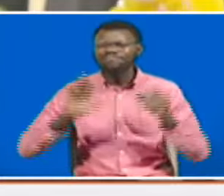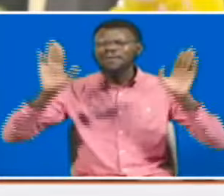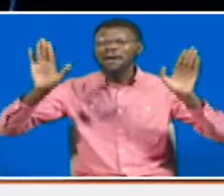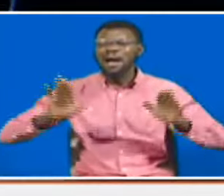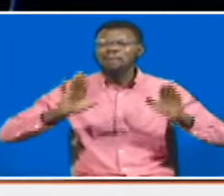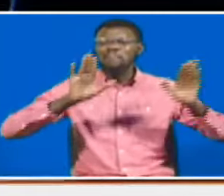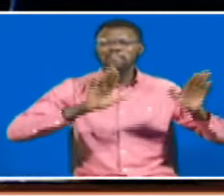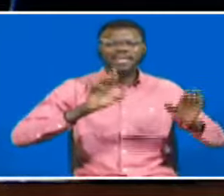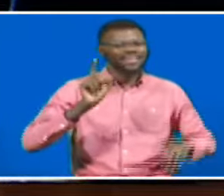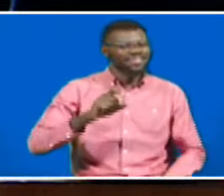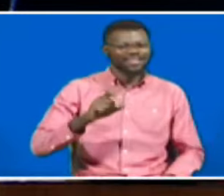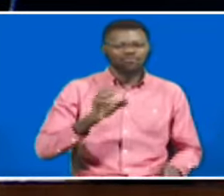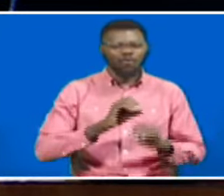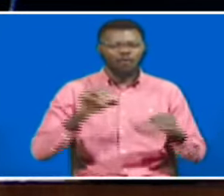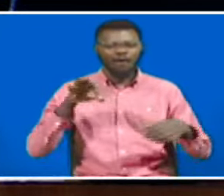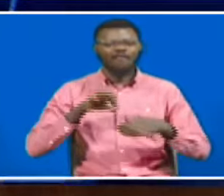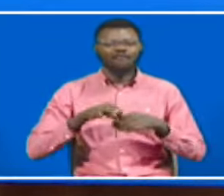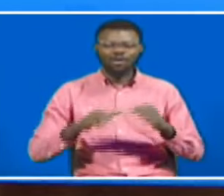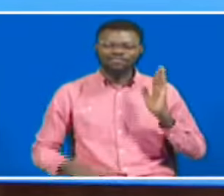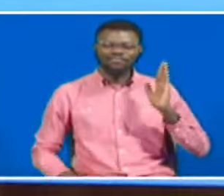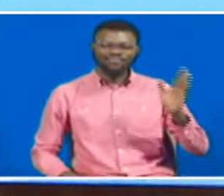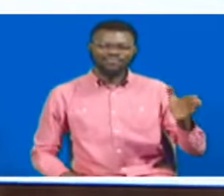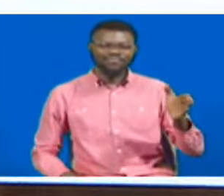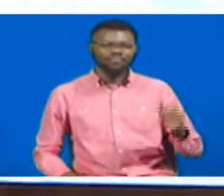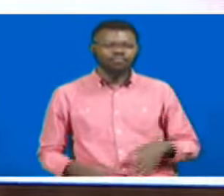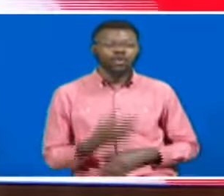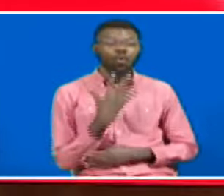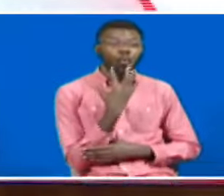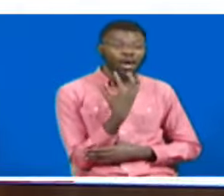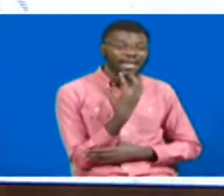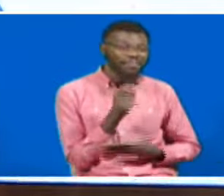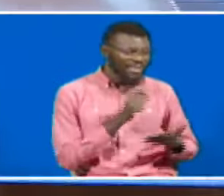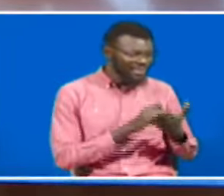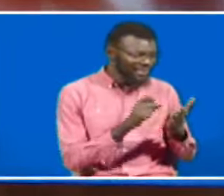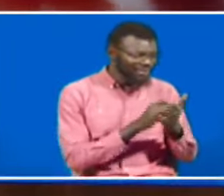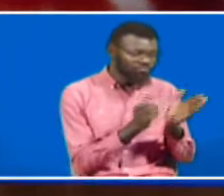ODM Party Secretary General Edwin Sifuna and Kakamega County.